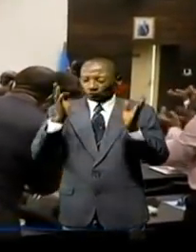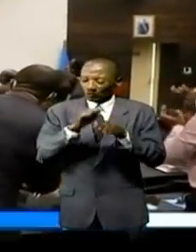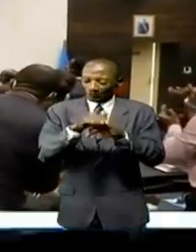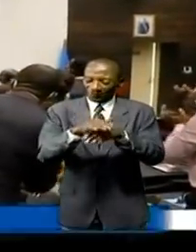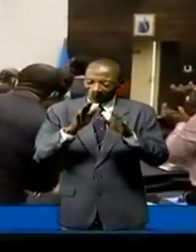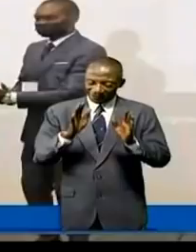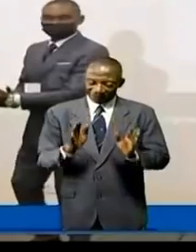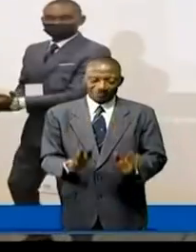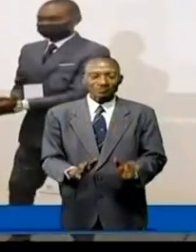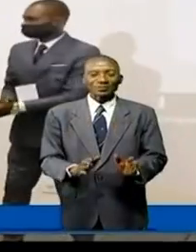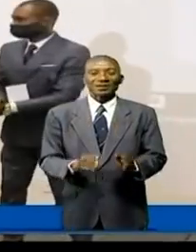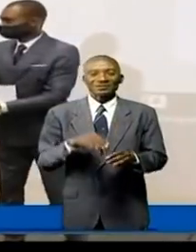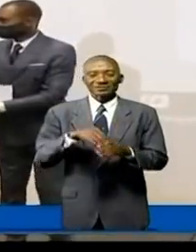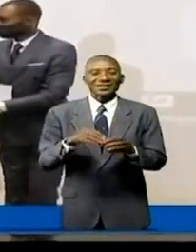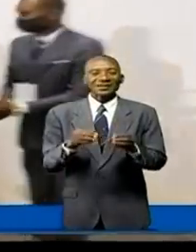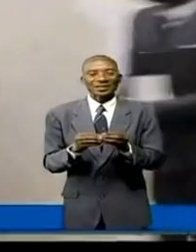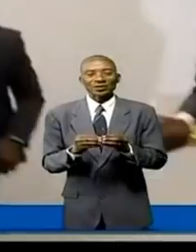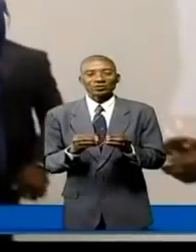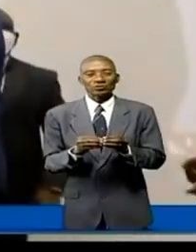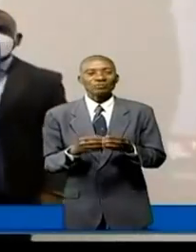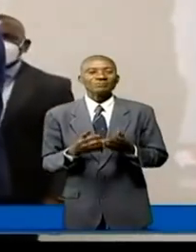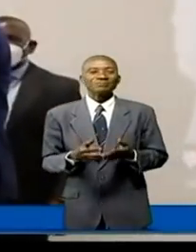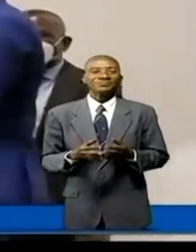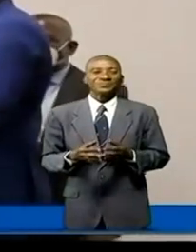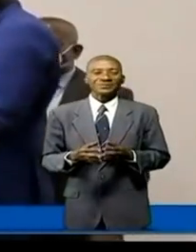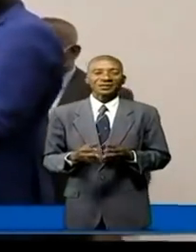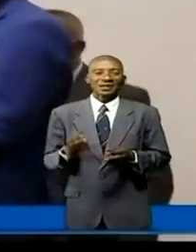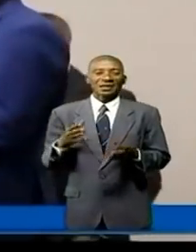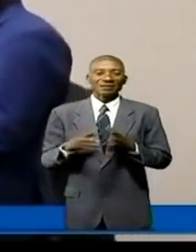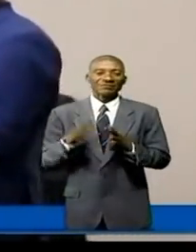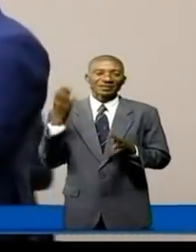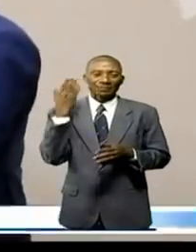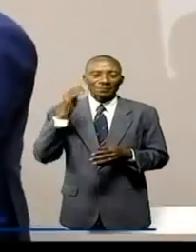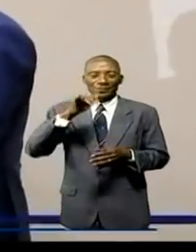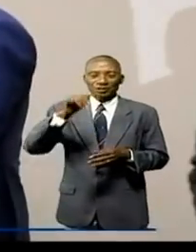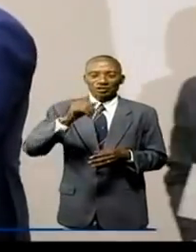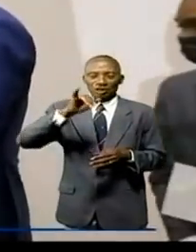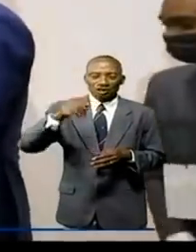été réservé au maître, le professeur Dr Jean-Jacques Mouyembe Tanfoum.